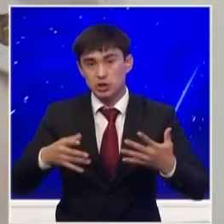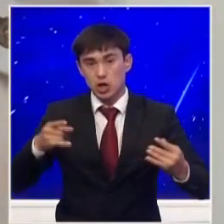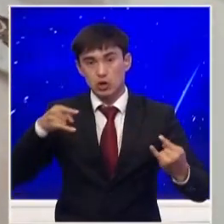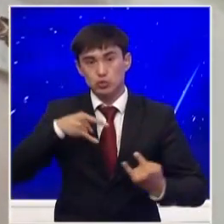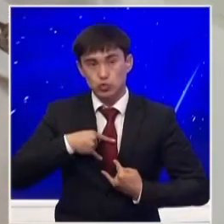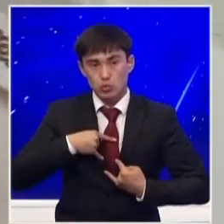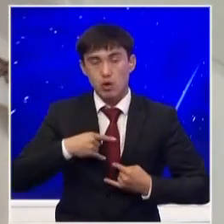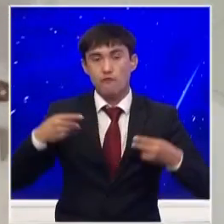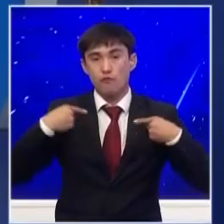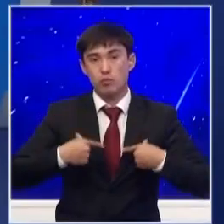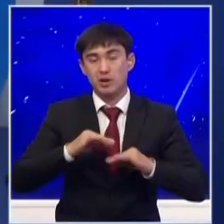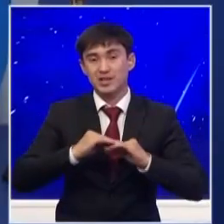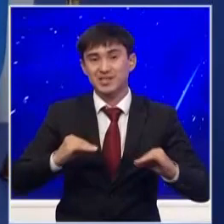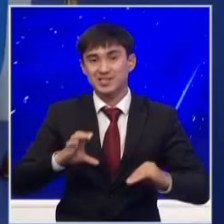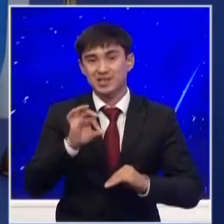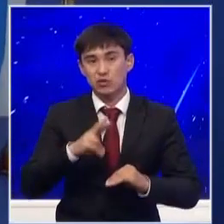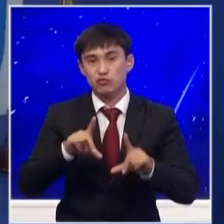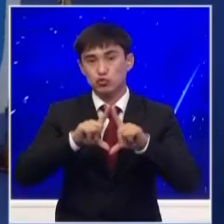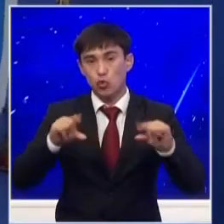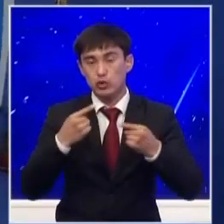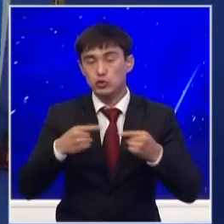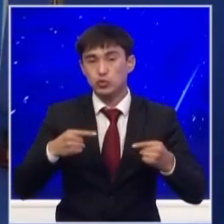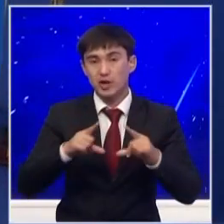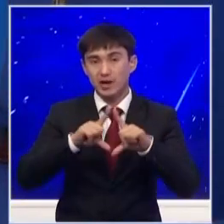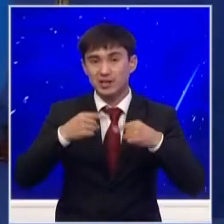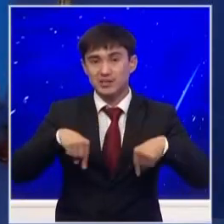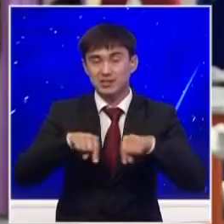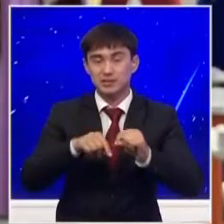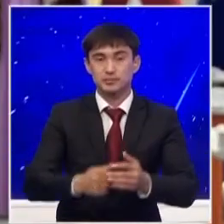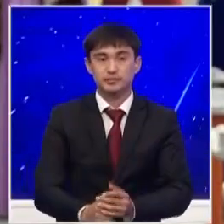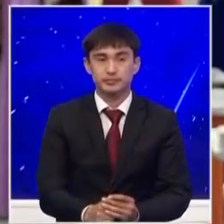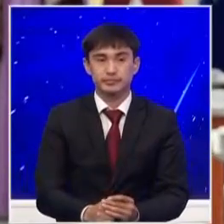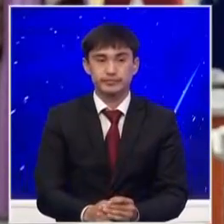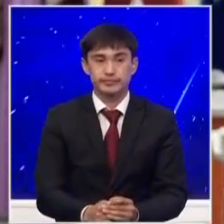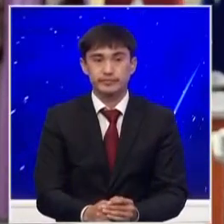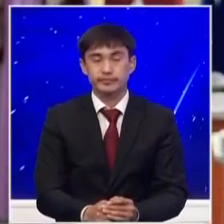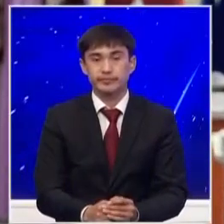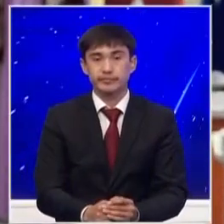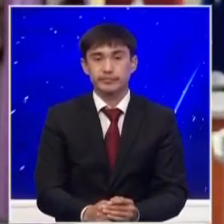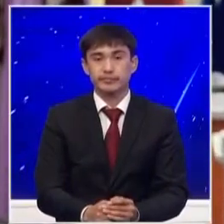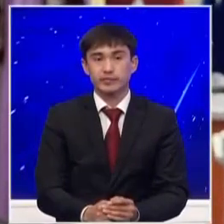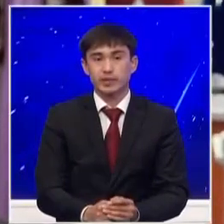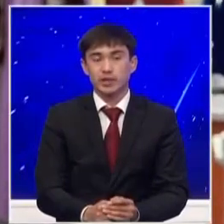костюмы и форму для детских садов, школ и других организаций.